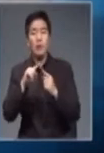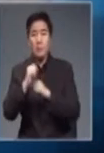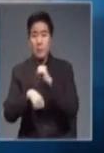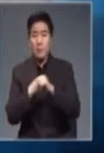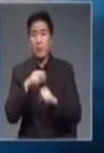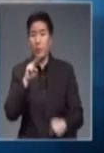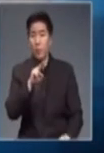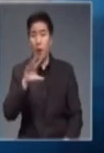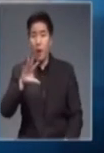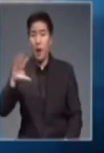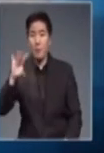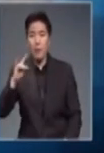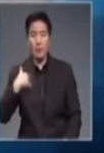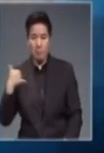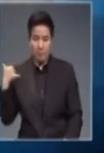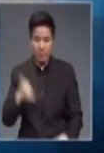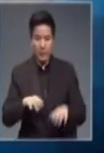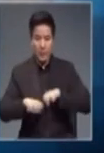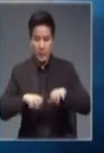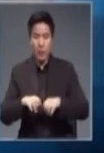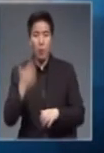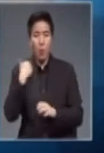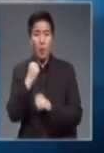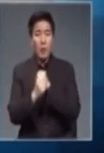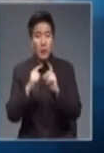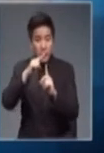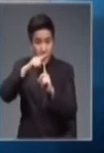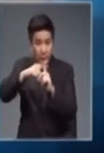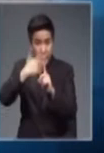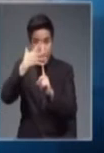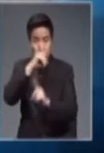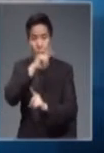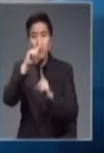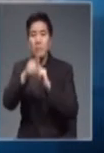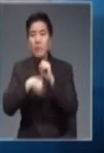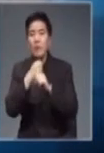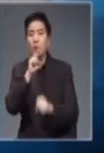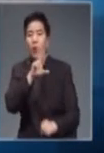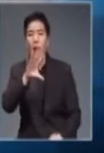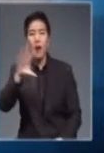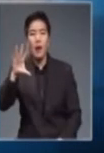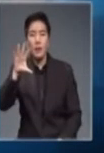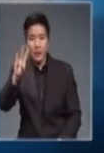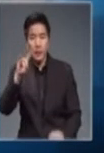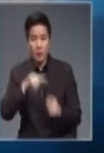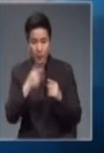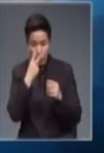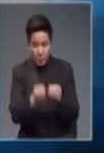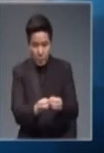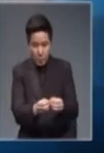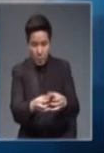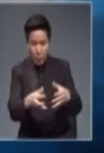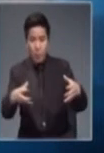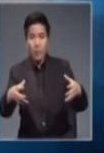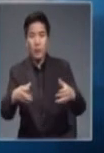อกจากเราจะได้รับรู้รับทราบมาเป็นระยะจากสถาบันต่างๆในหลากหลายมิติว่าส่วนใหญ่ที่ทิศทาง